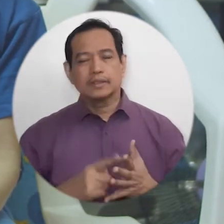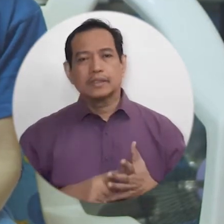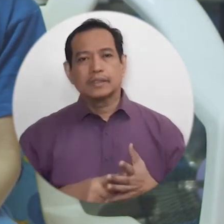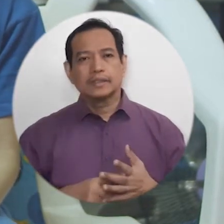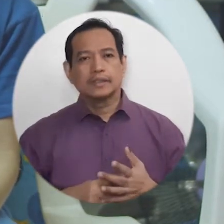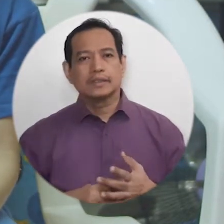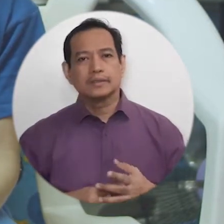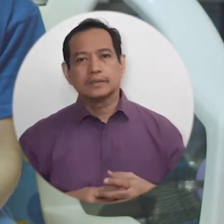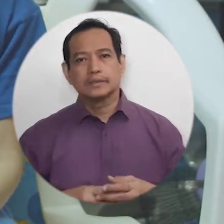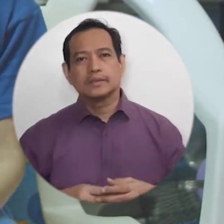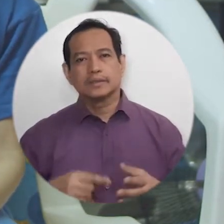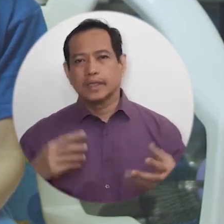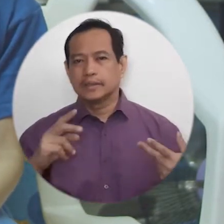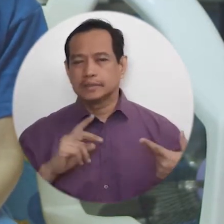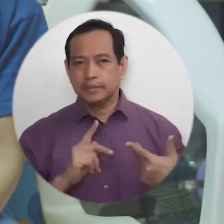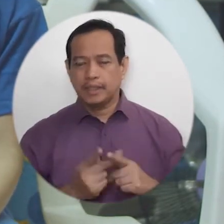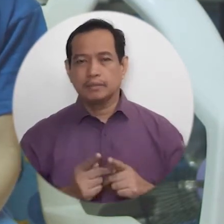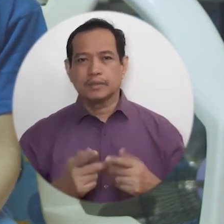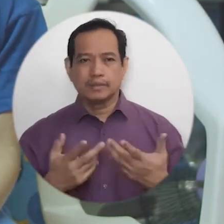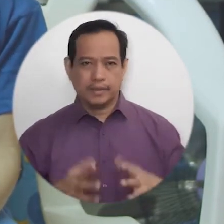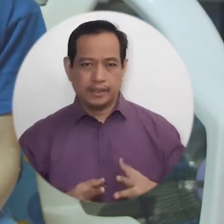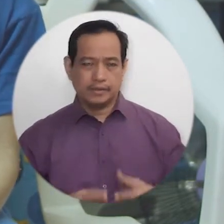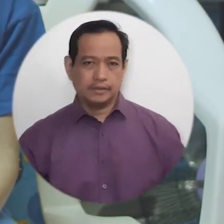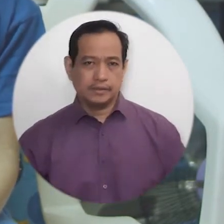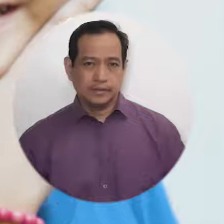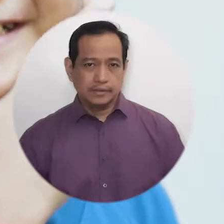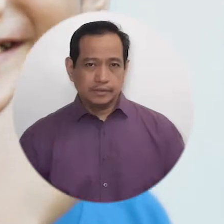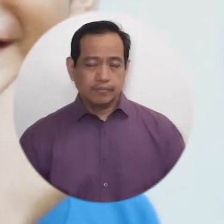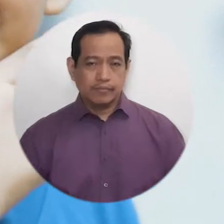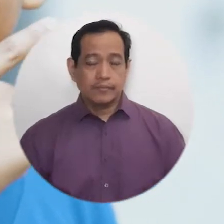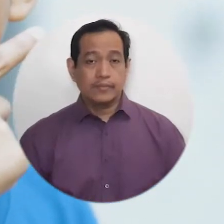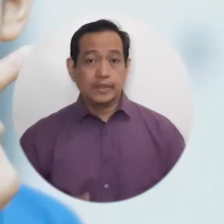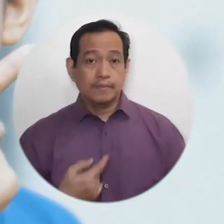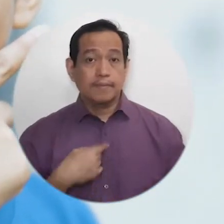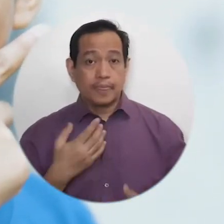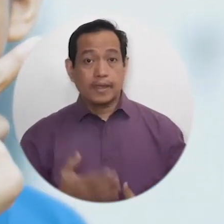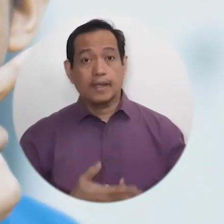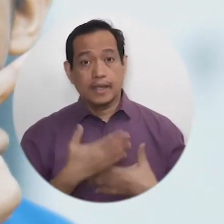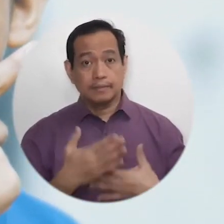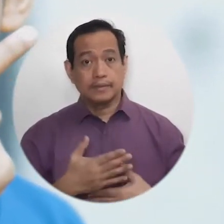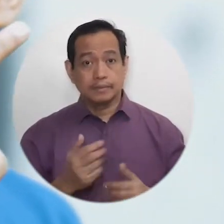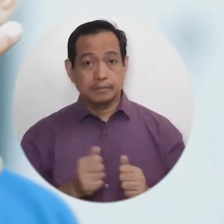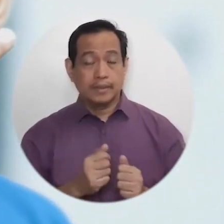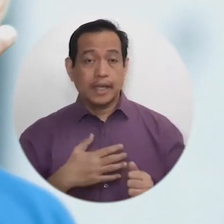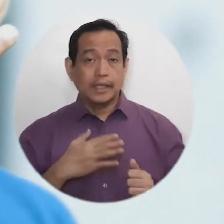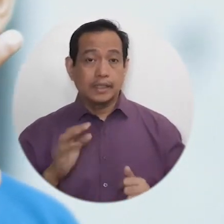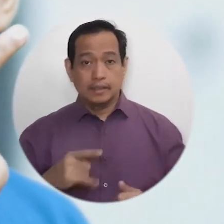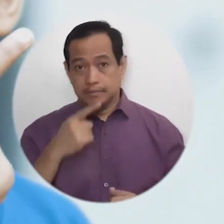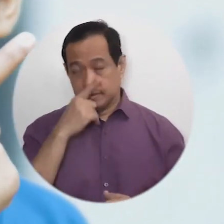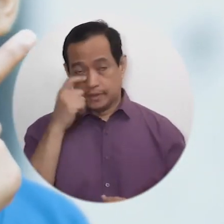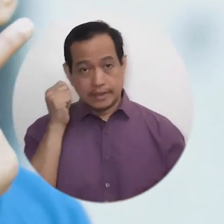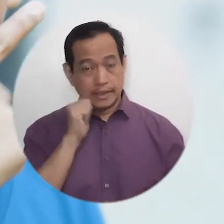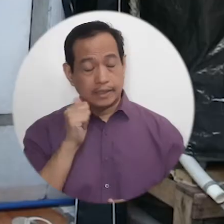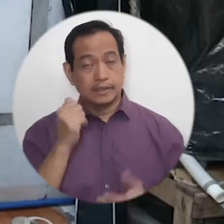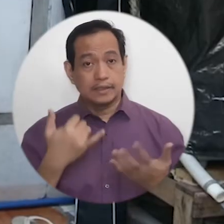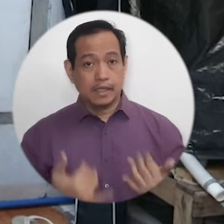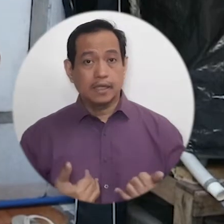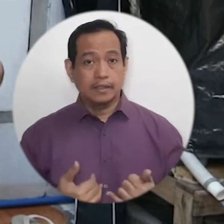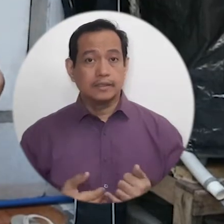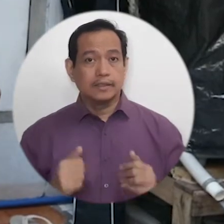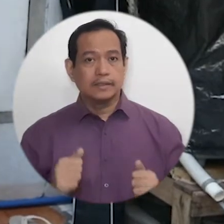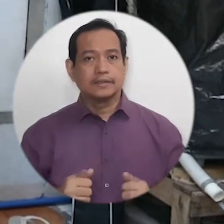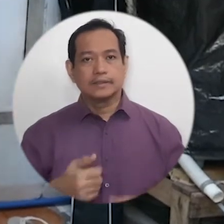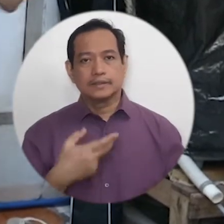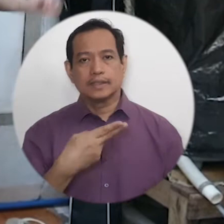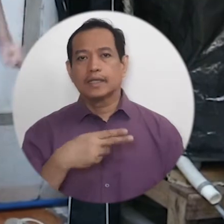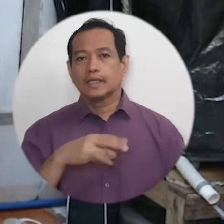po. Dahil po, masakit na po eh. Natutuwa po ako sa kanya kasi sa pang-araw-araw niya, masyado na po siyang